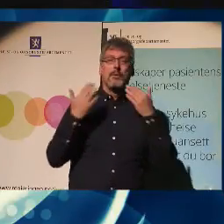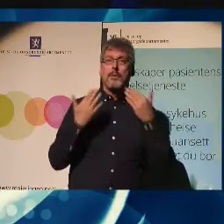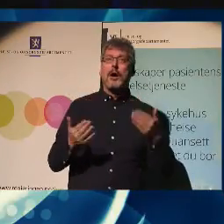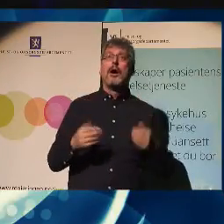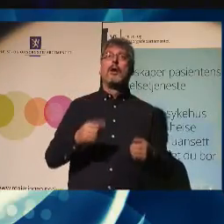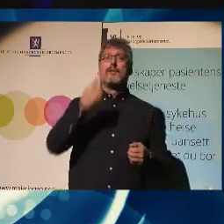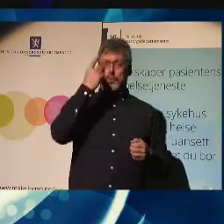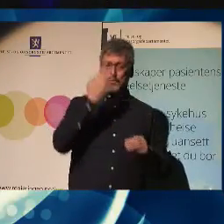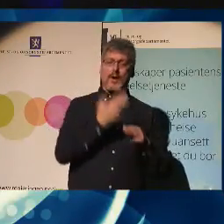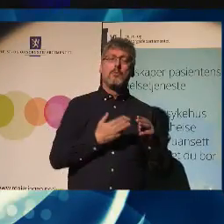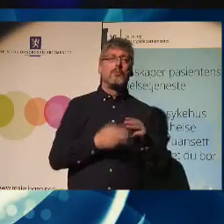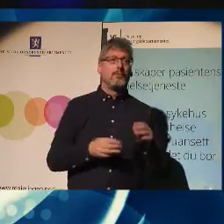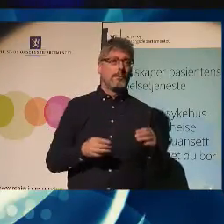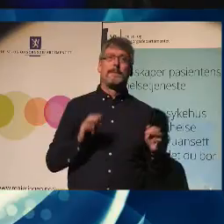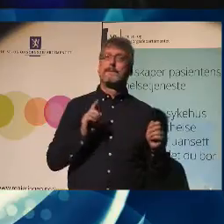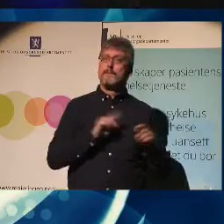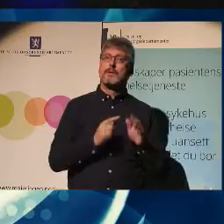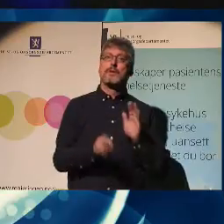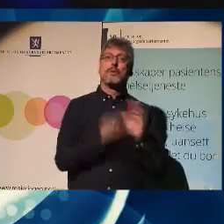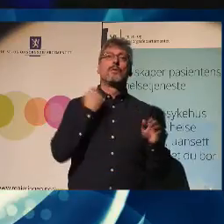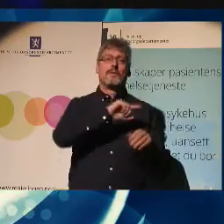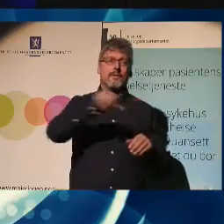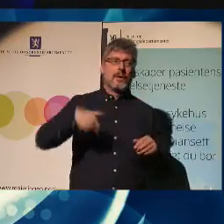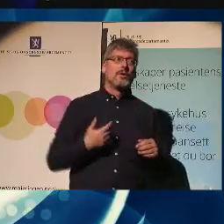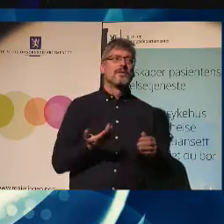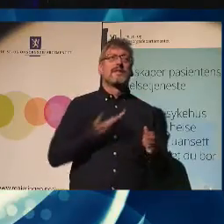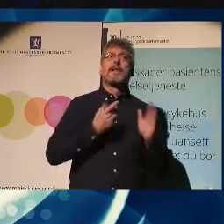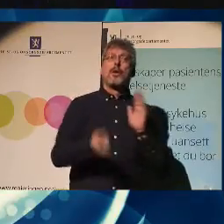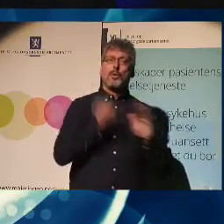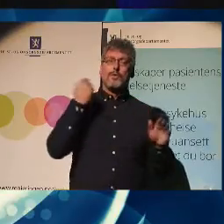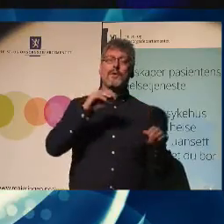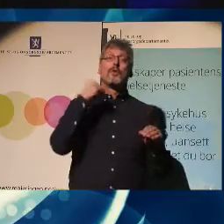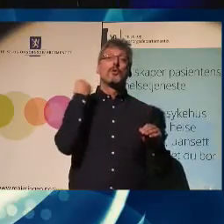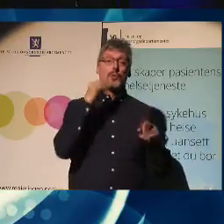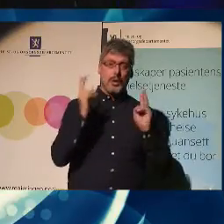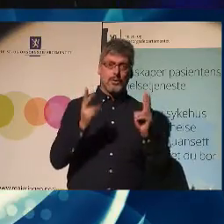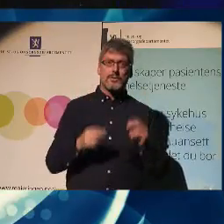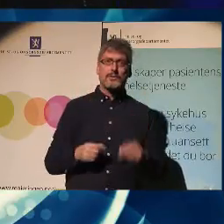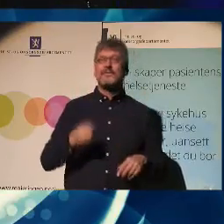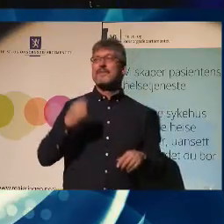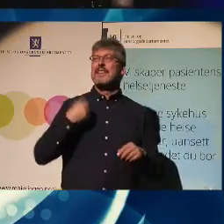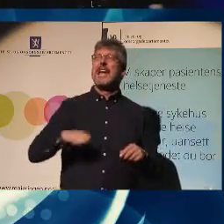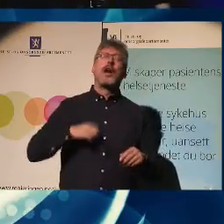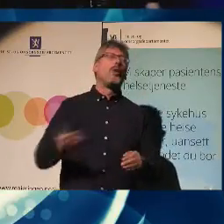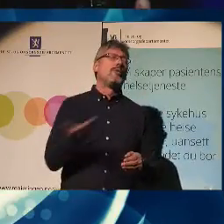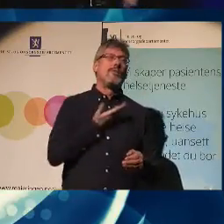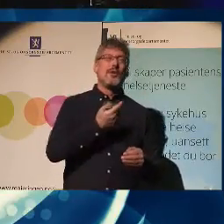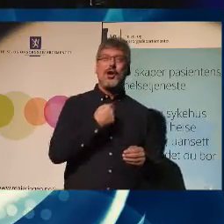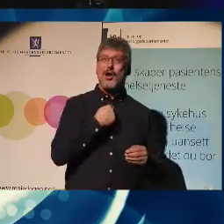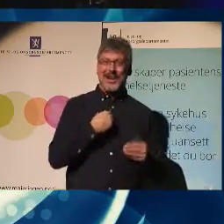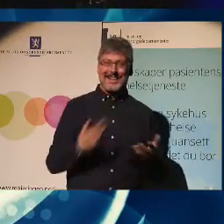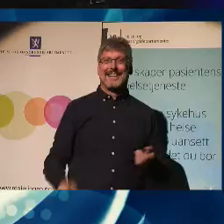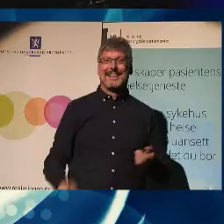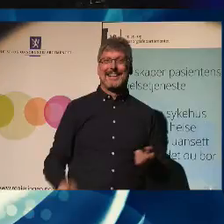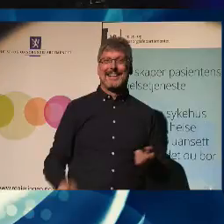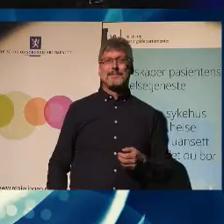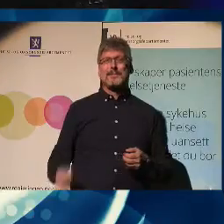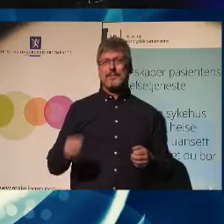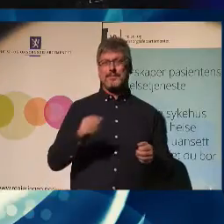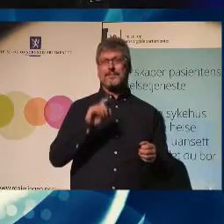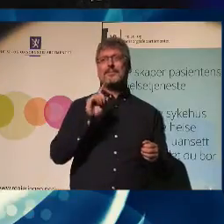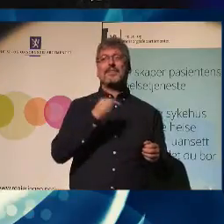som ganske utfordrende for oss, som ganske utfordrende for studentene. De klager på at det litt mye å gjøre. Og da sier